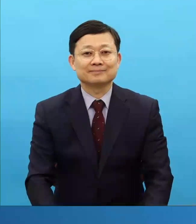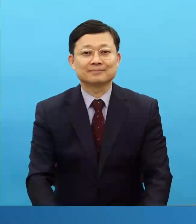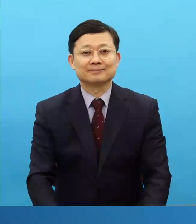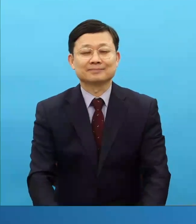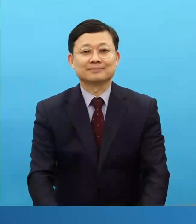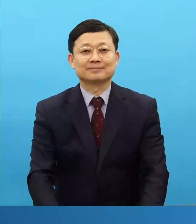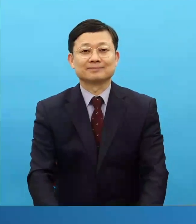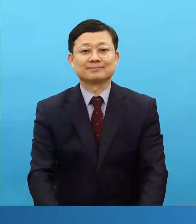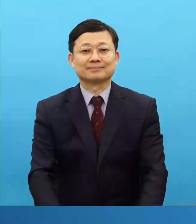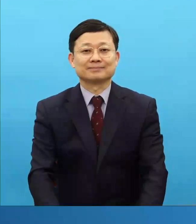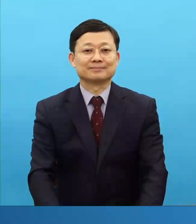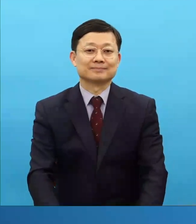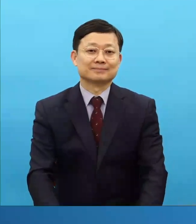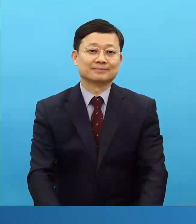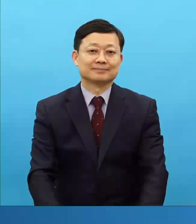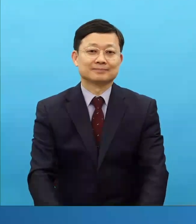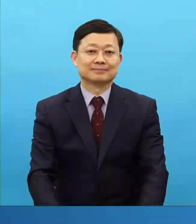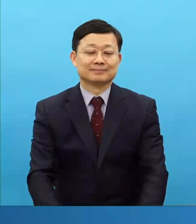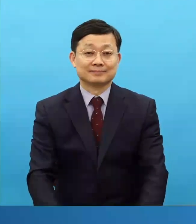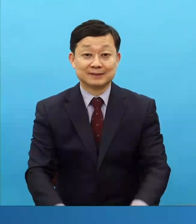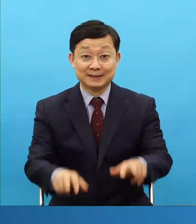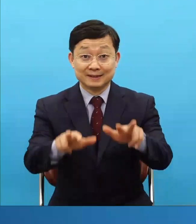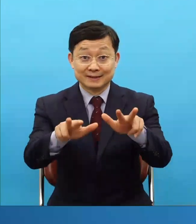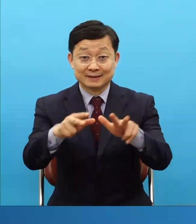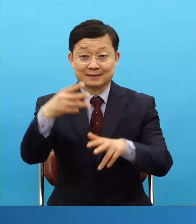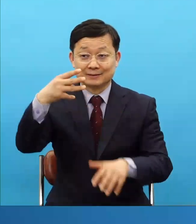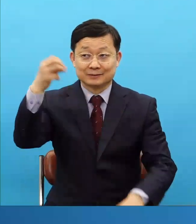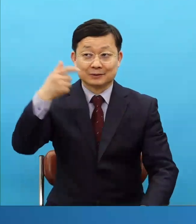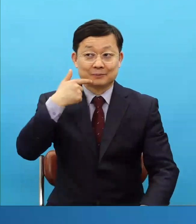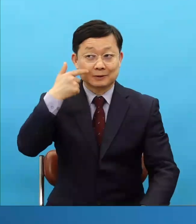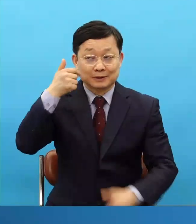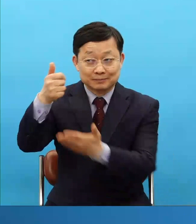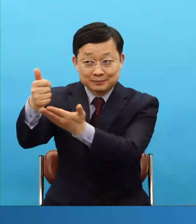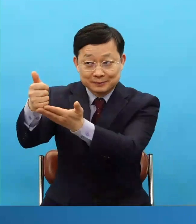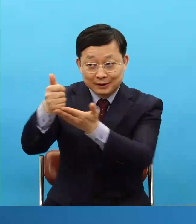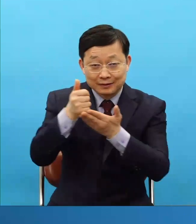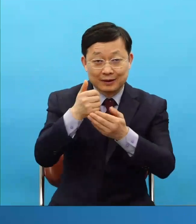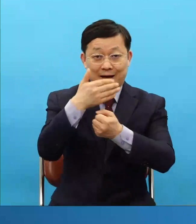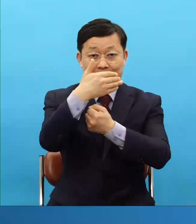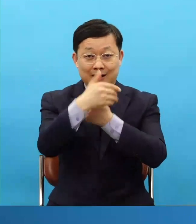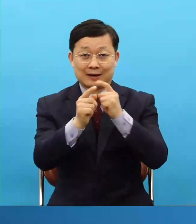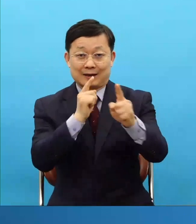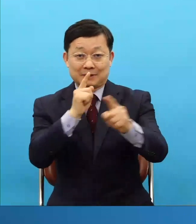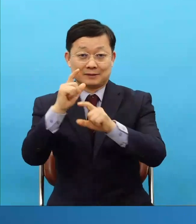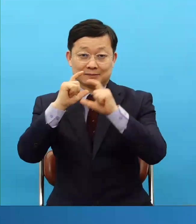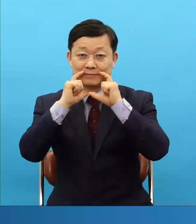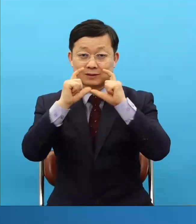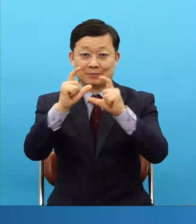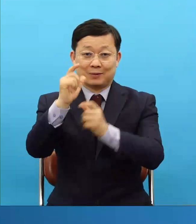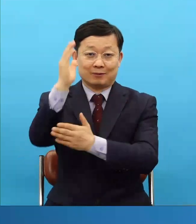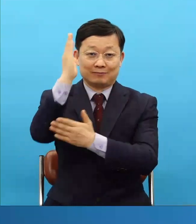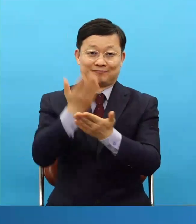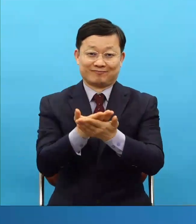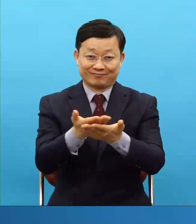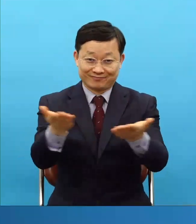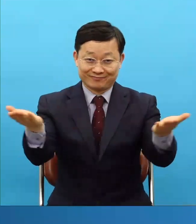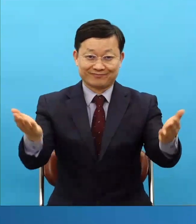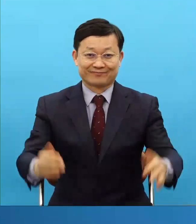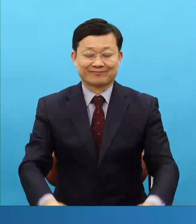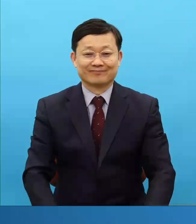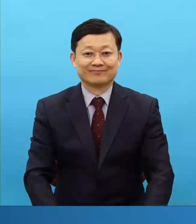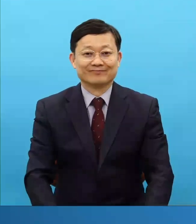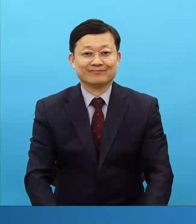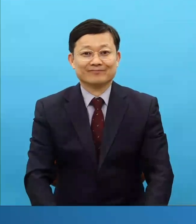the nation and the world. 세계복음화 상임위원회 총재 류광수 목사님 나오셔서 산업선교 메시지 주시겠습니다. Senior